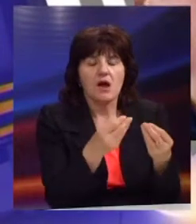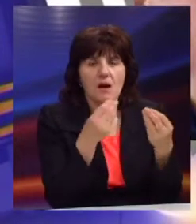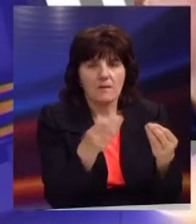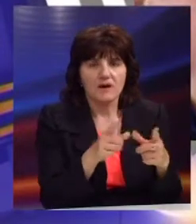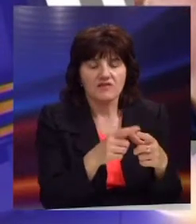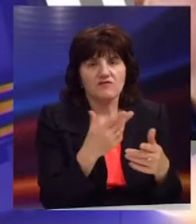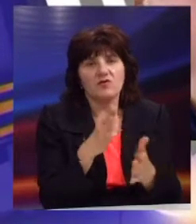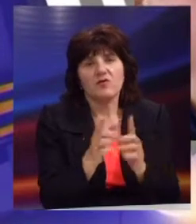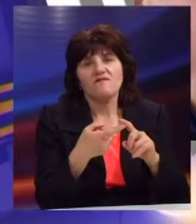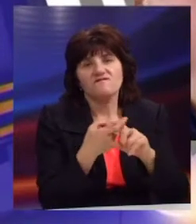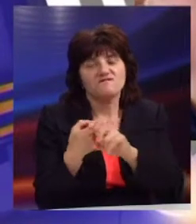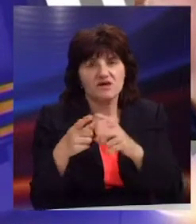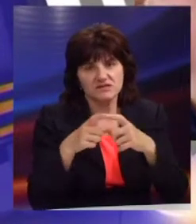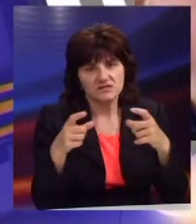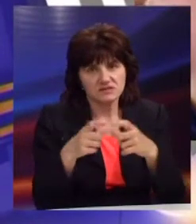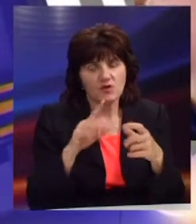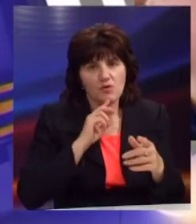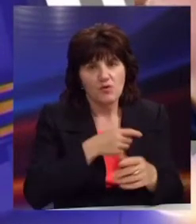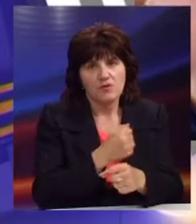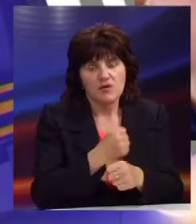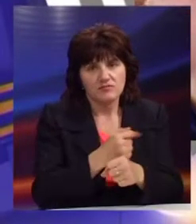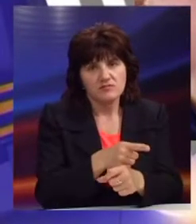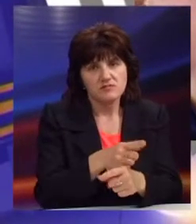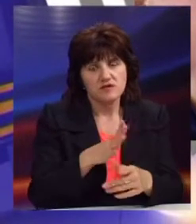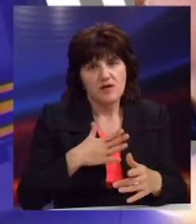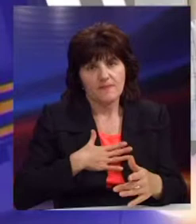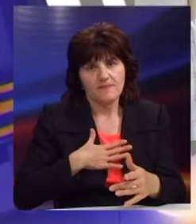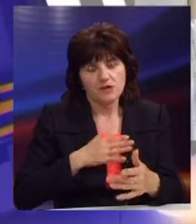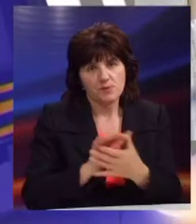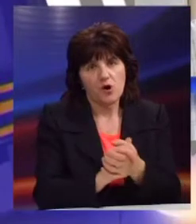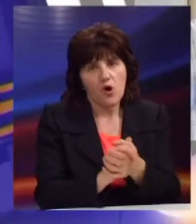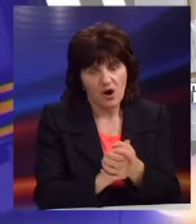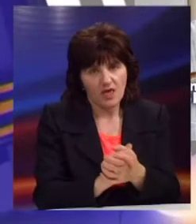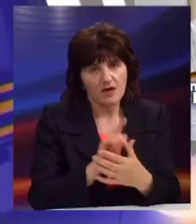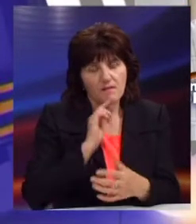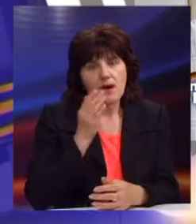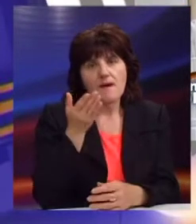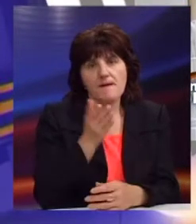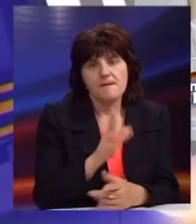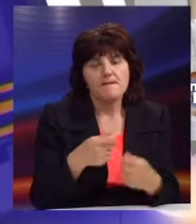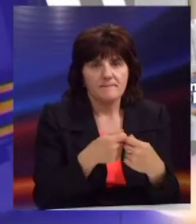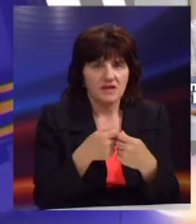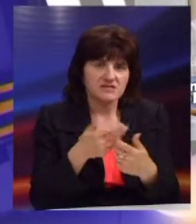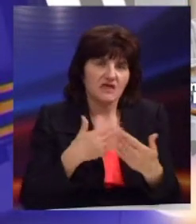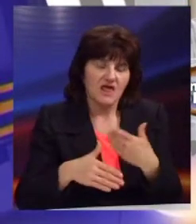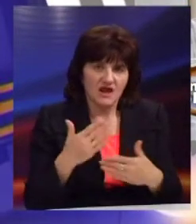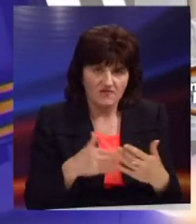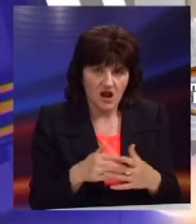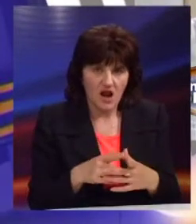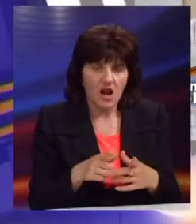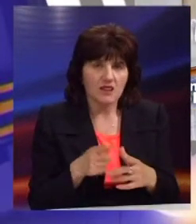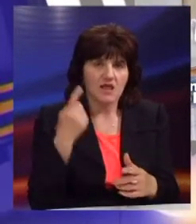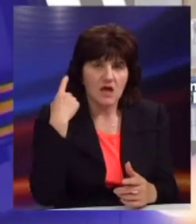donorstva i transplantacije za aktivne pripadnike MUP-a. Sa našim bivšim kolegom, inače predsjednikom bubrežnih invalida Subotice